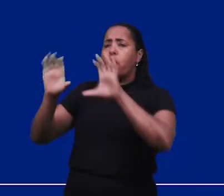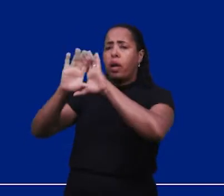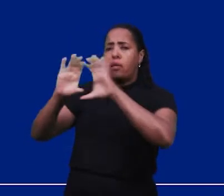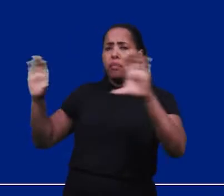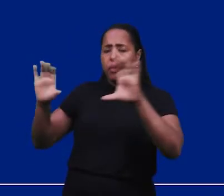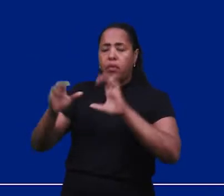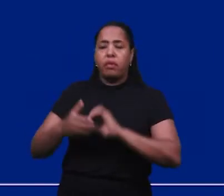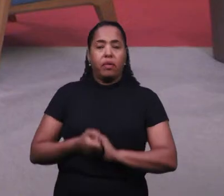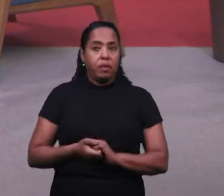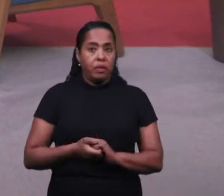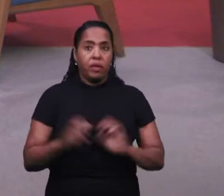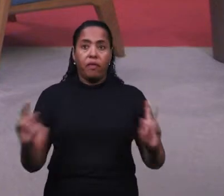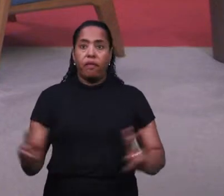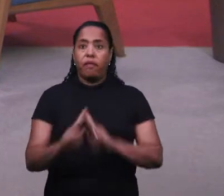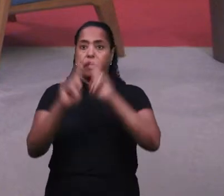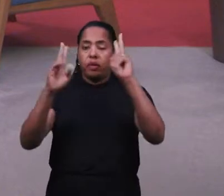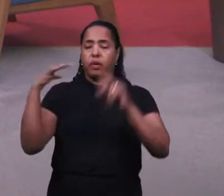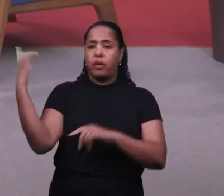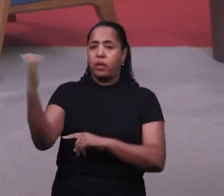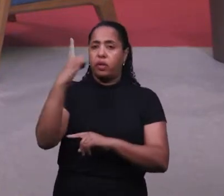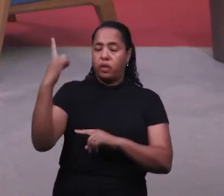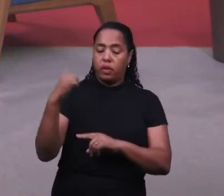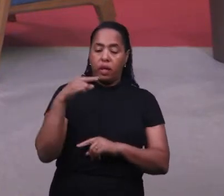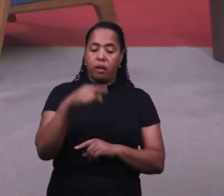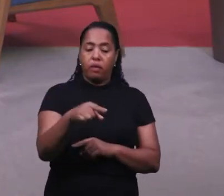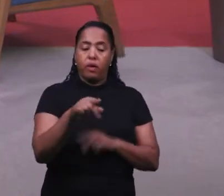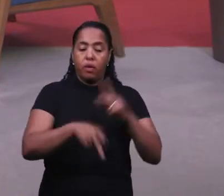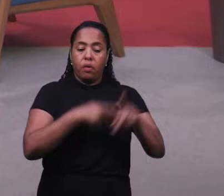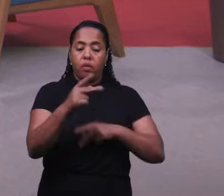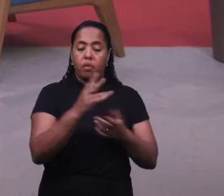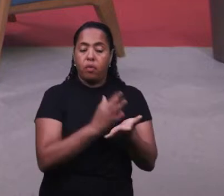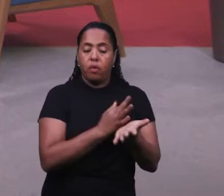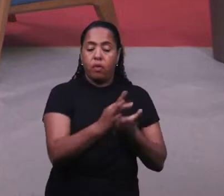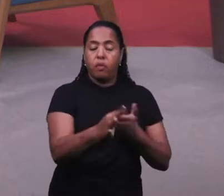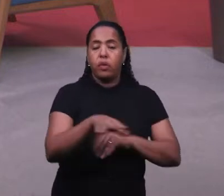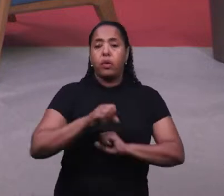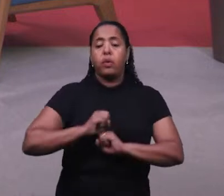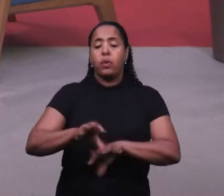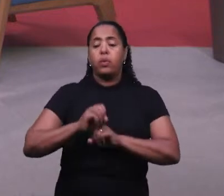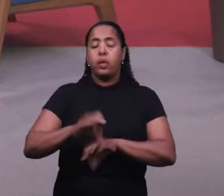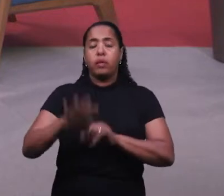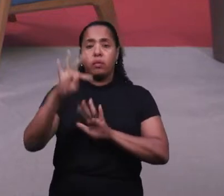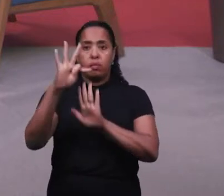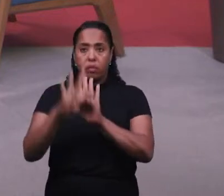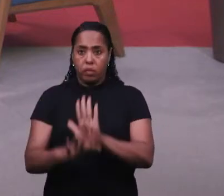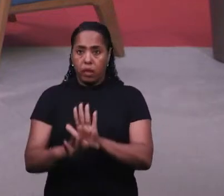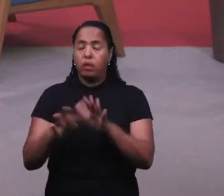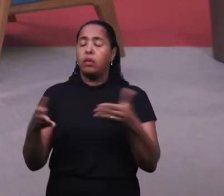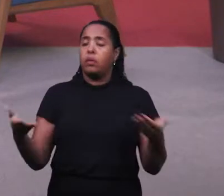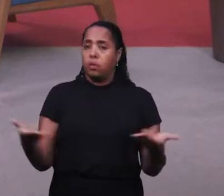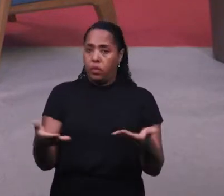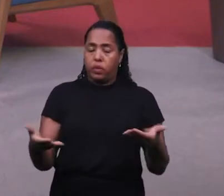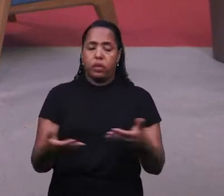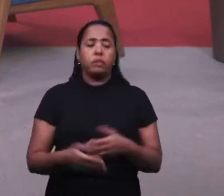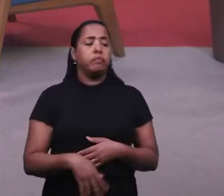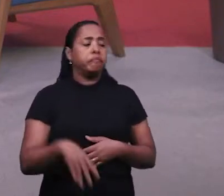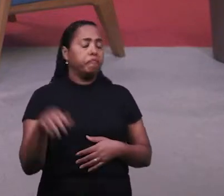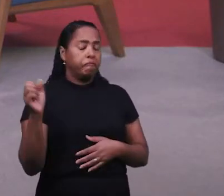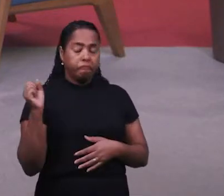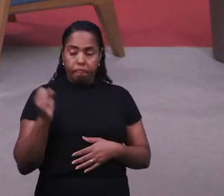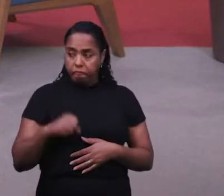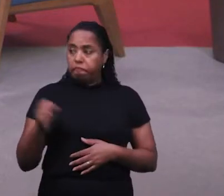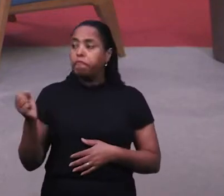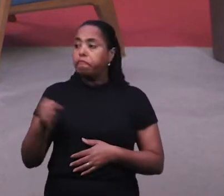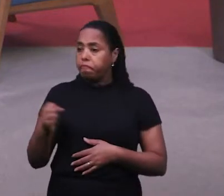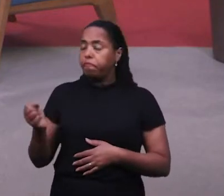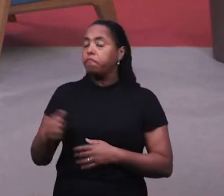tout le mal dans le lieu céleste. Donc cette victoire sur les Philistins a aussi cette application de ce texte ici pour nous aujourd'hui.